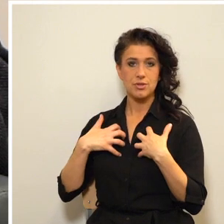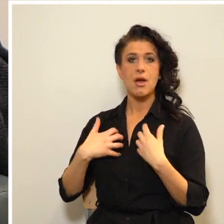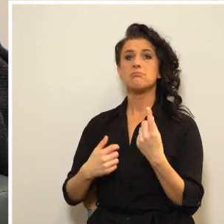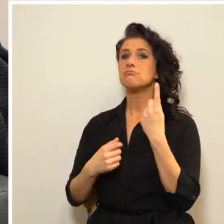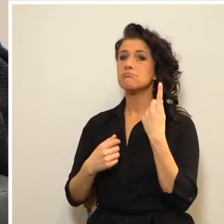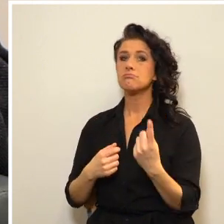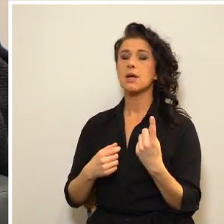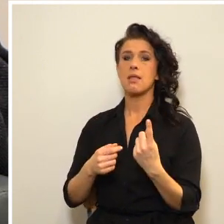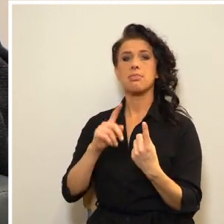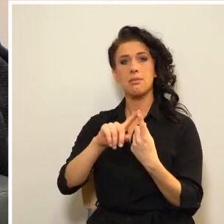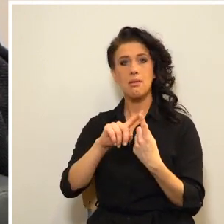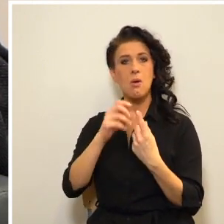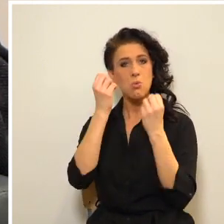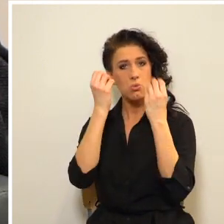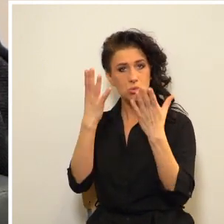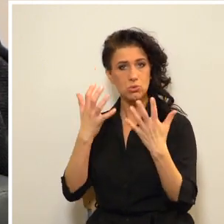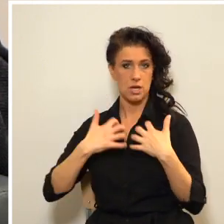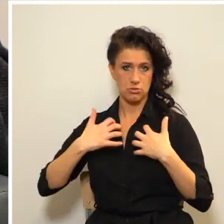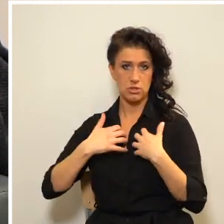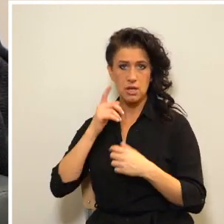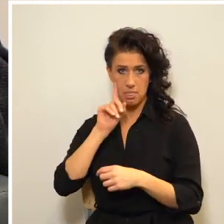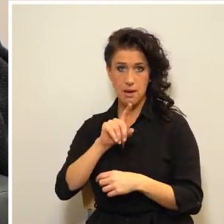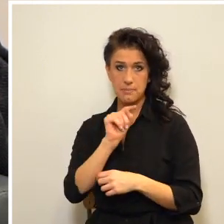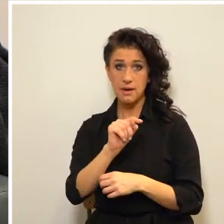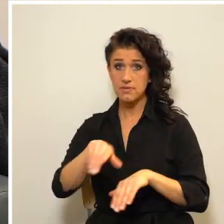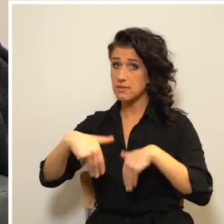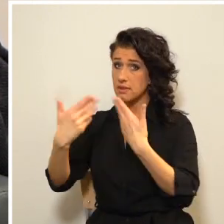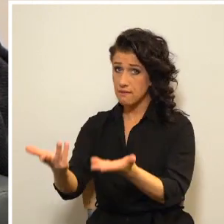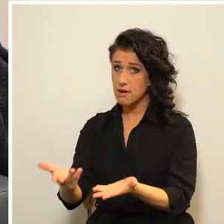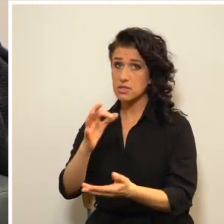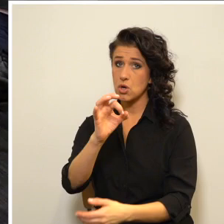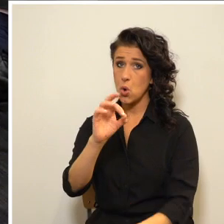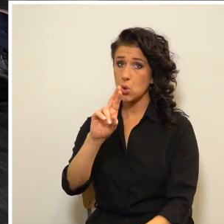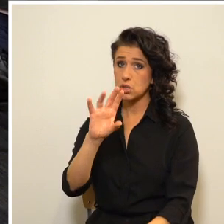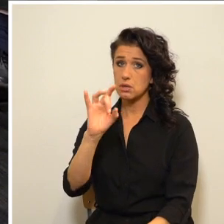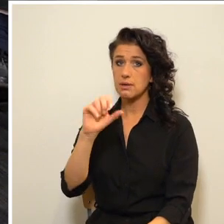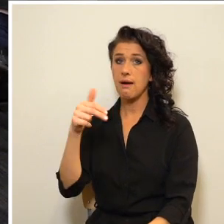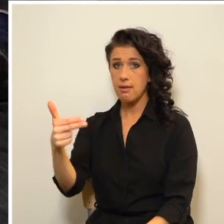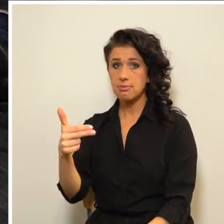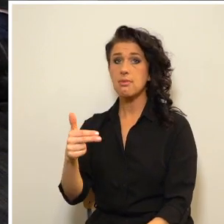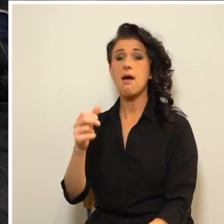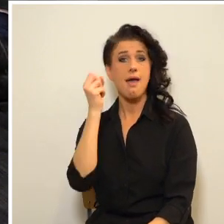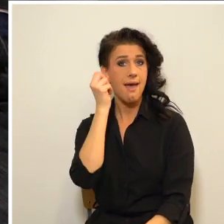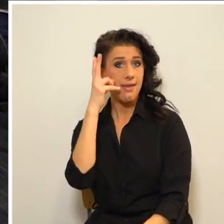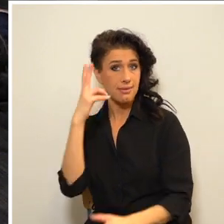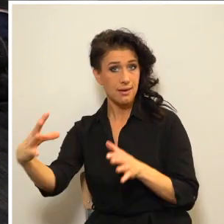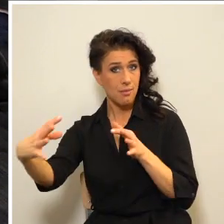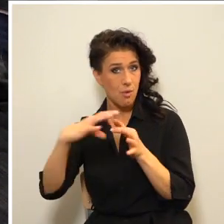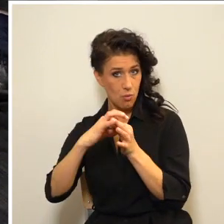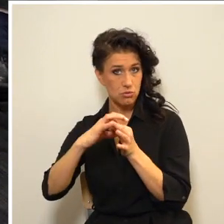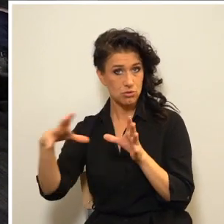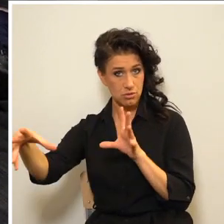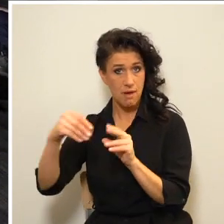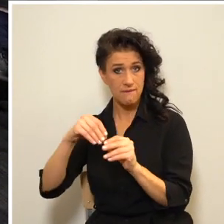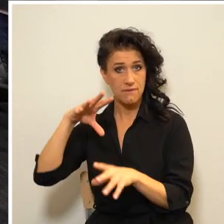kształcenia prawdziwej Kultury życia jest dawanie organów sposób dopuszczalny z etycznego punktu widzenia